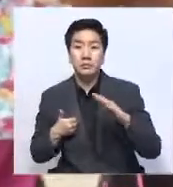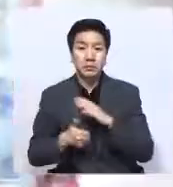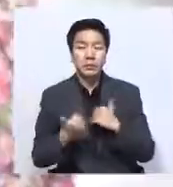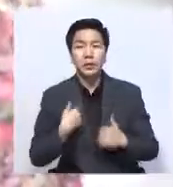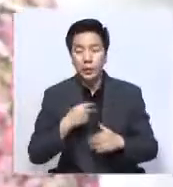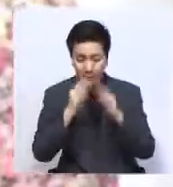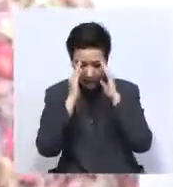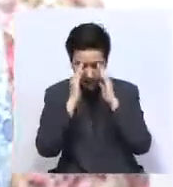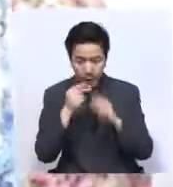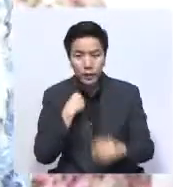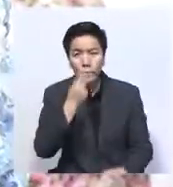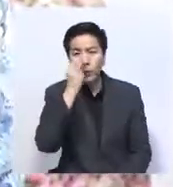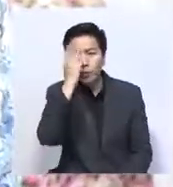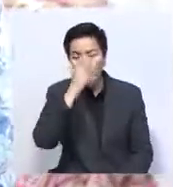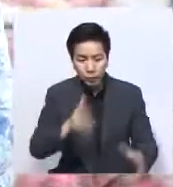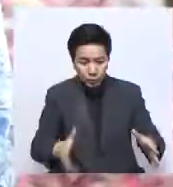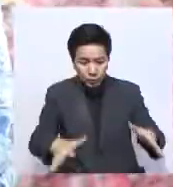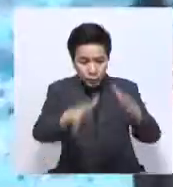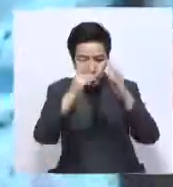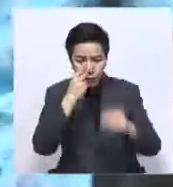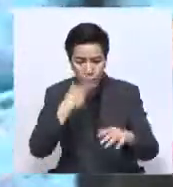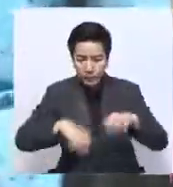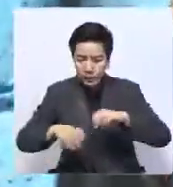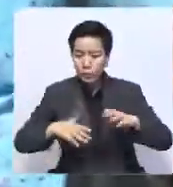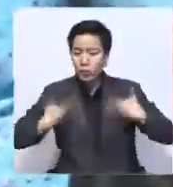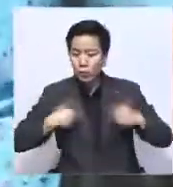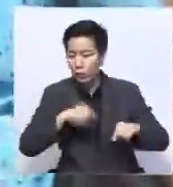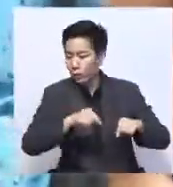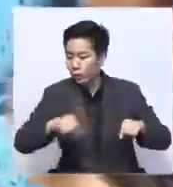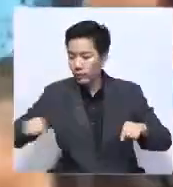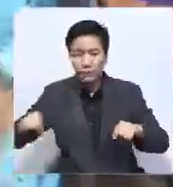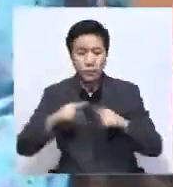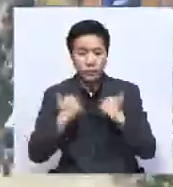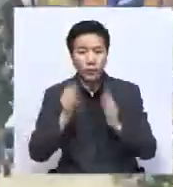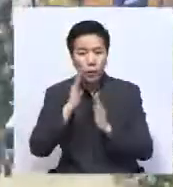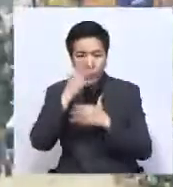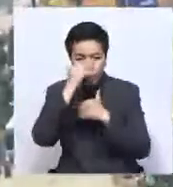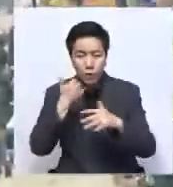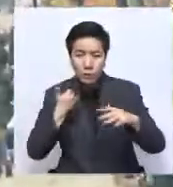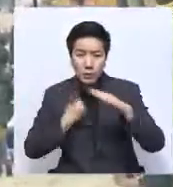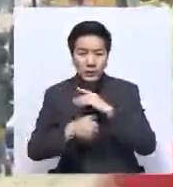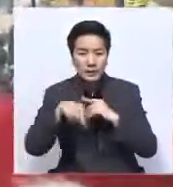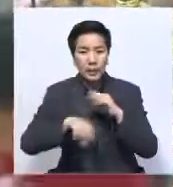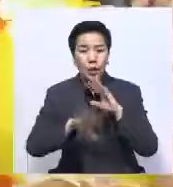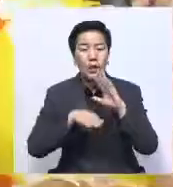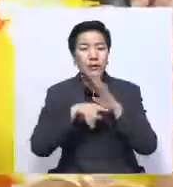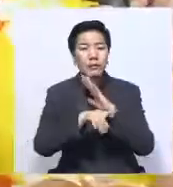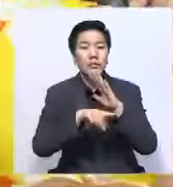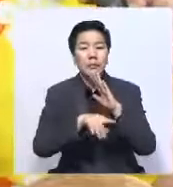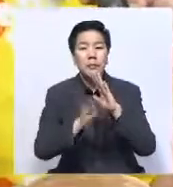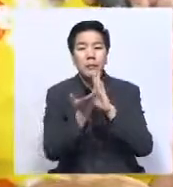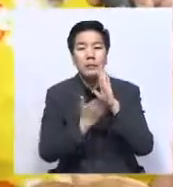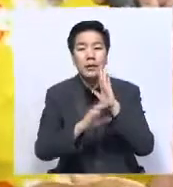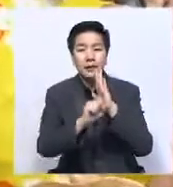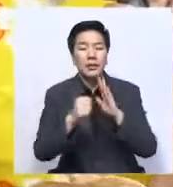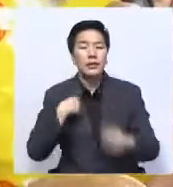ก็มีความตั้งใจที่จะมาชมความสวยงามของการจัดงานวันไหลบางแสนที่ถือว่าเป็นที่นิยมแห่งหนึ่งในประเทศไทย คือ